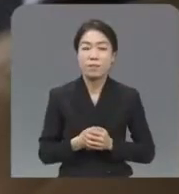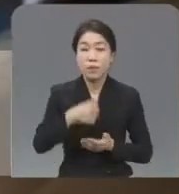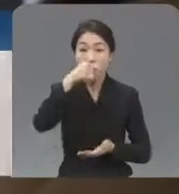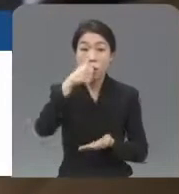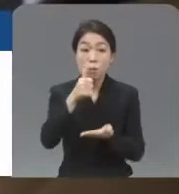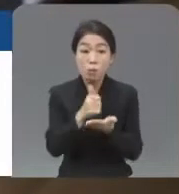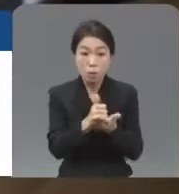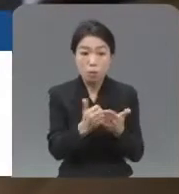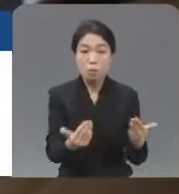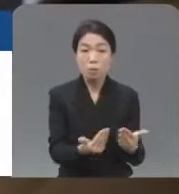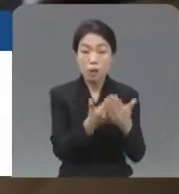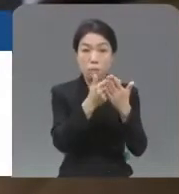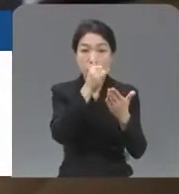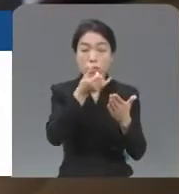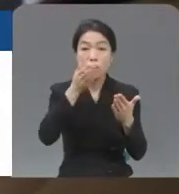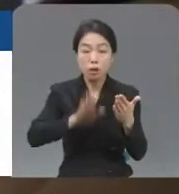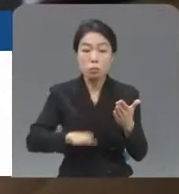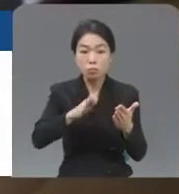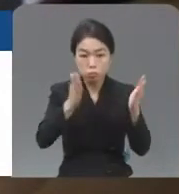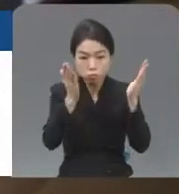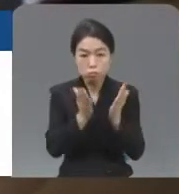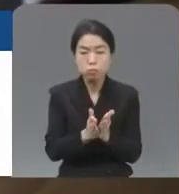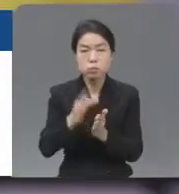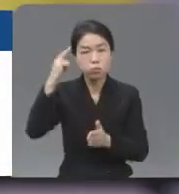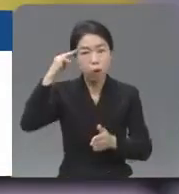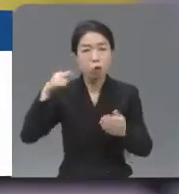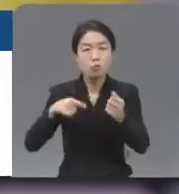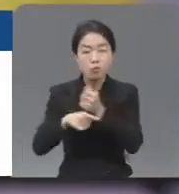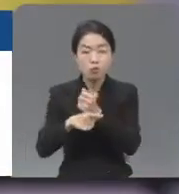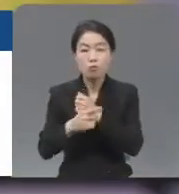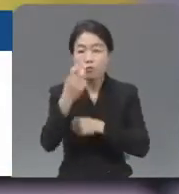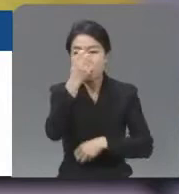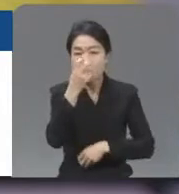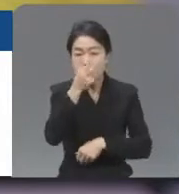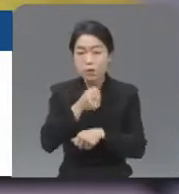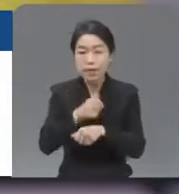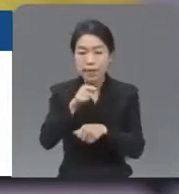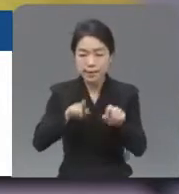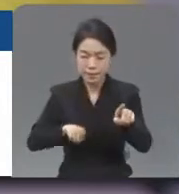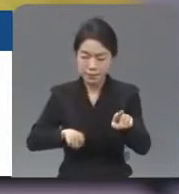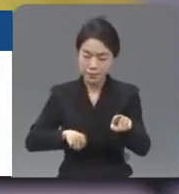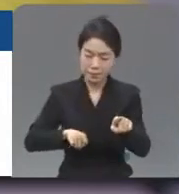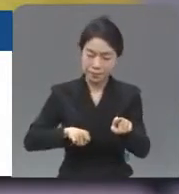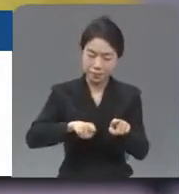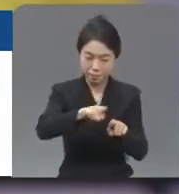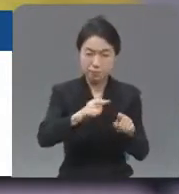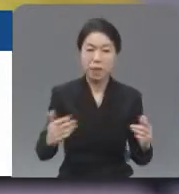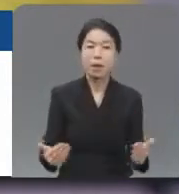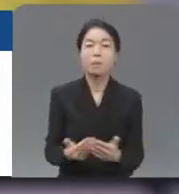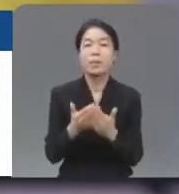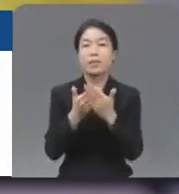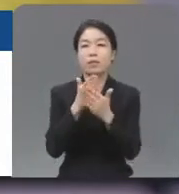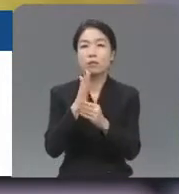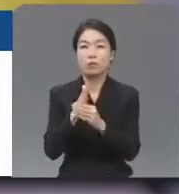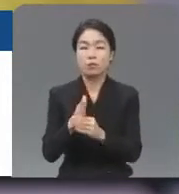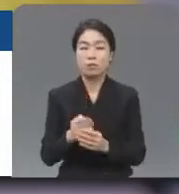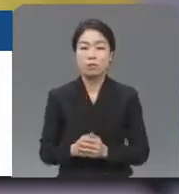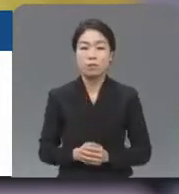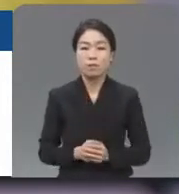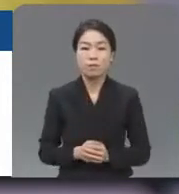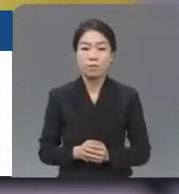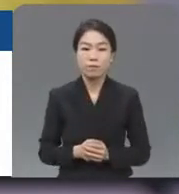범죄도 진화하고 있지만 저희 과학수사도 그를 압도할 만큼 계속 발전하고